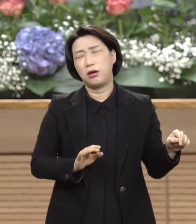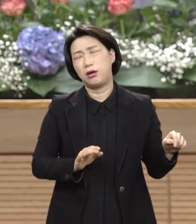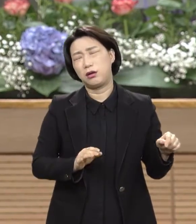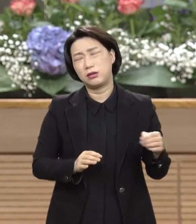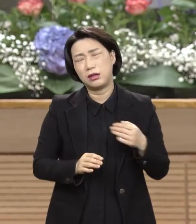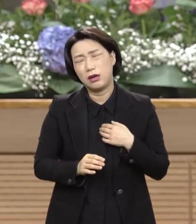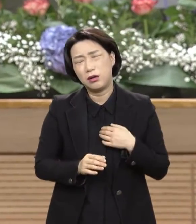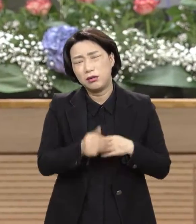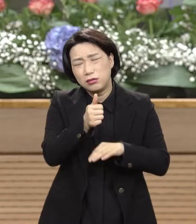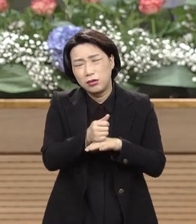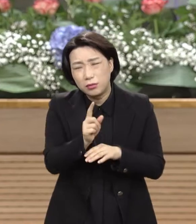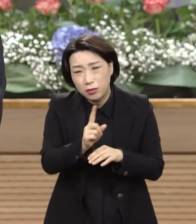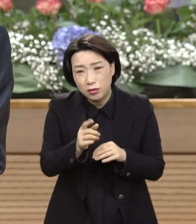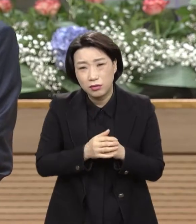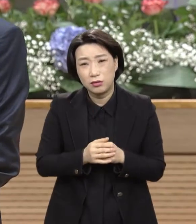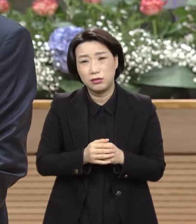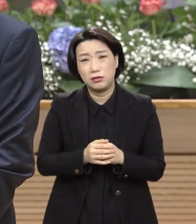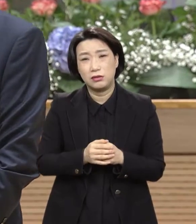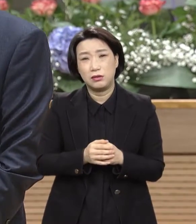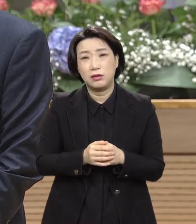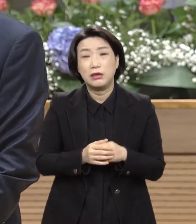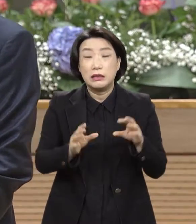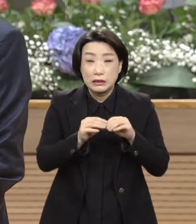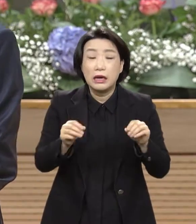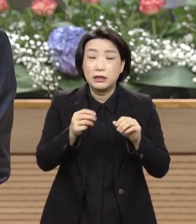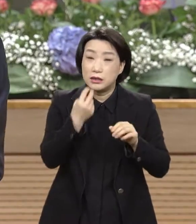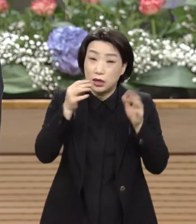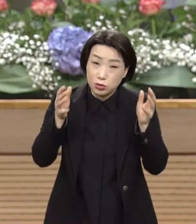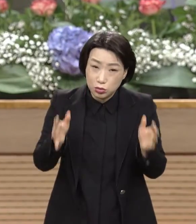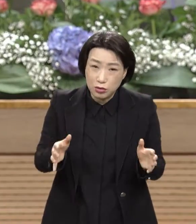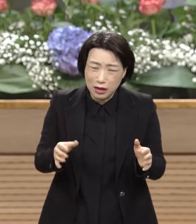어떻게 치러야 되느냐? 땅에서는